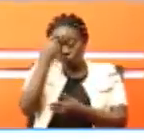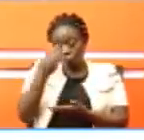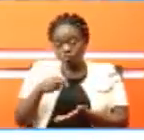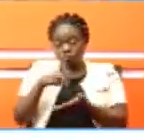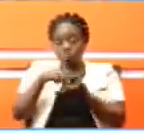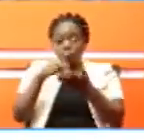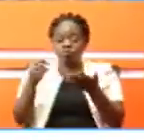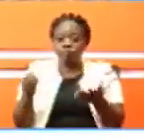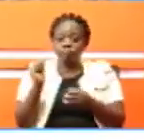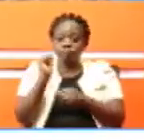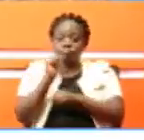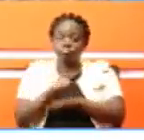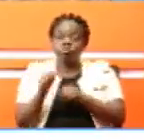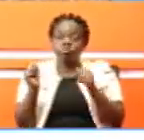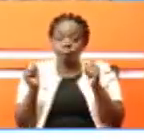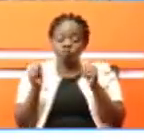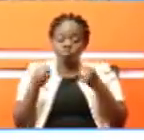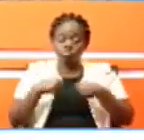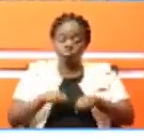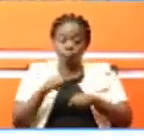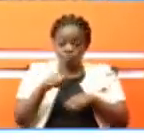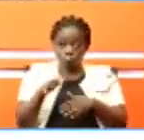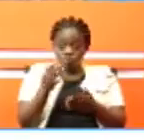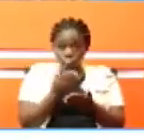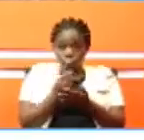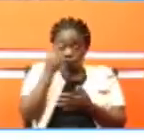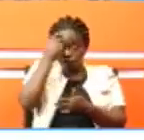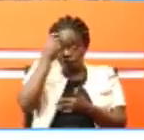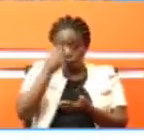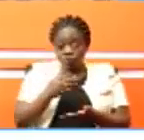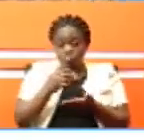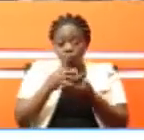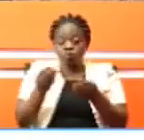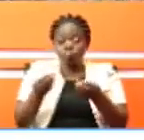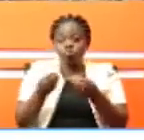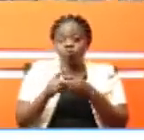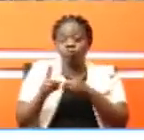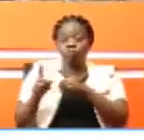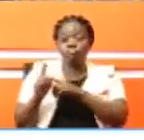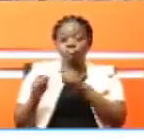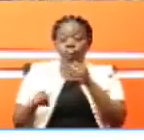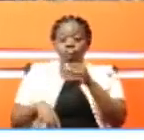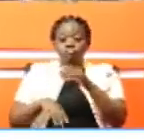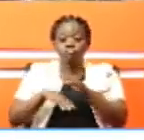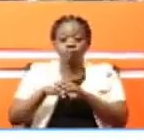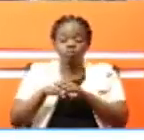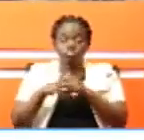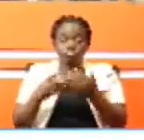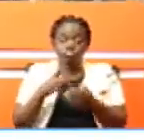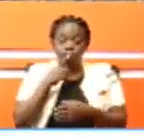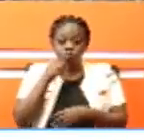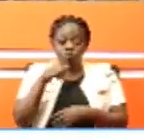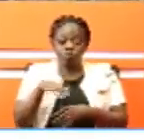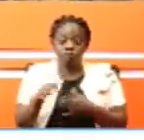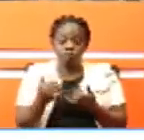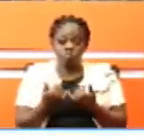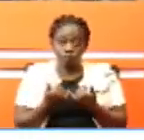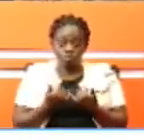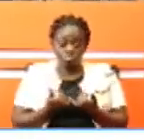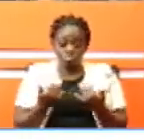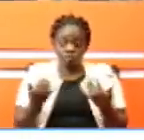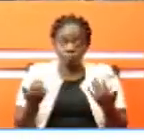ebikolwa bino. Twandisabye gavumenti etuyambe tuwese tuyinza okukola ki. Ye kitaawe w'omugenzi ne Namwandu basabye